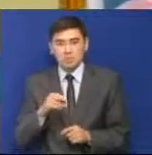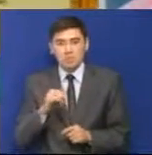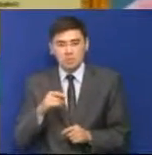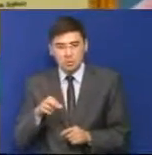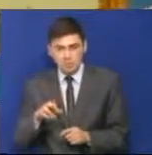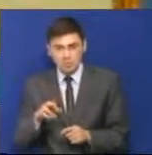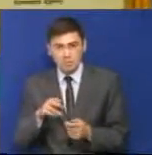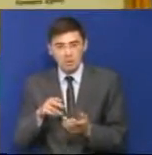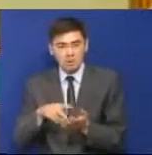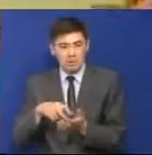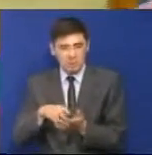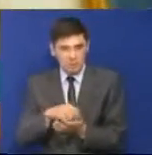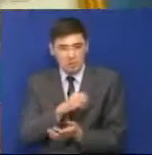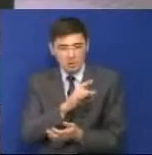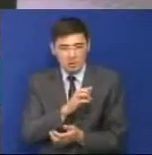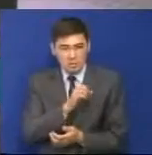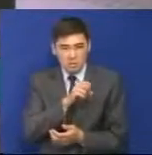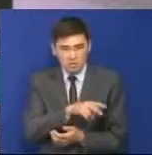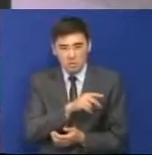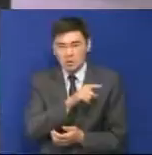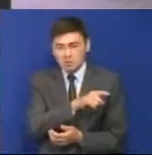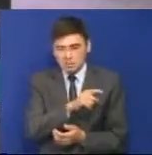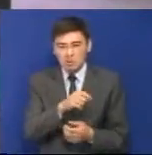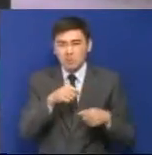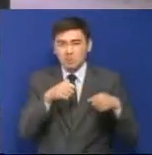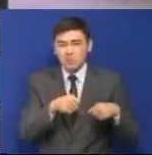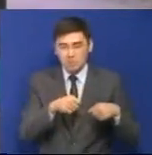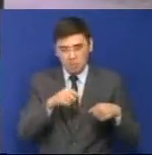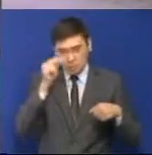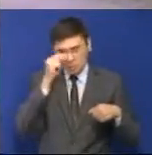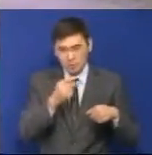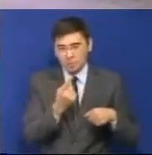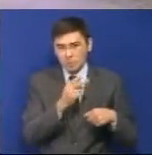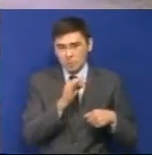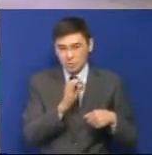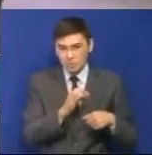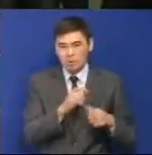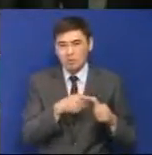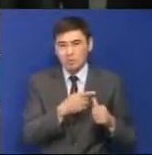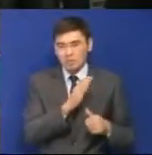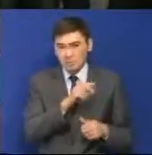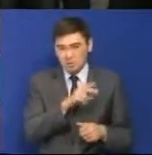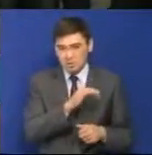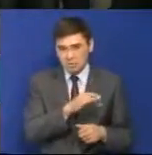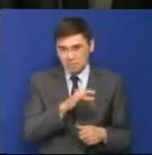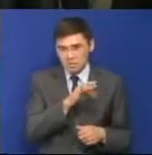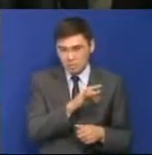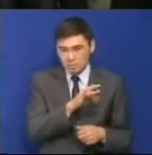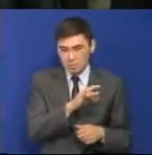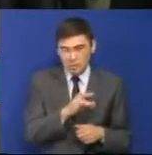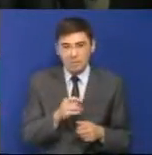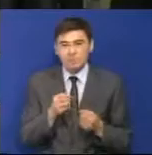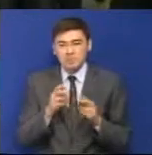түлегі Ербол Құмаровтың атынан құқықтану факультетінің бірінші курс студенті Владимир Канабеевқа арнайы